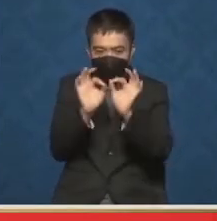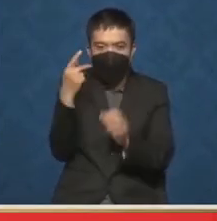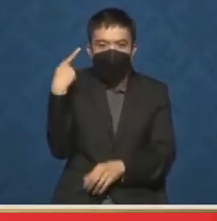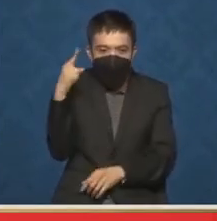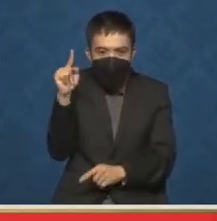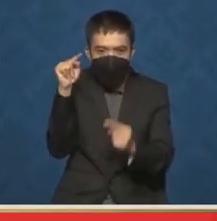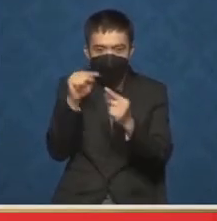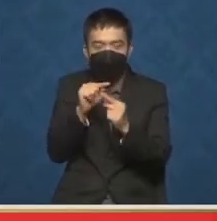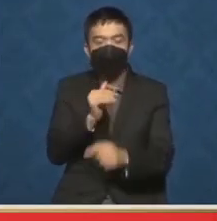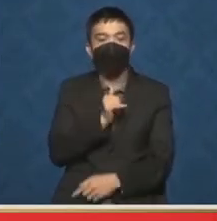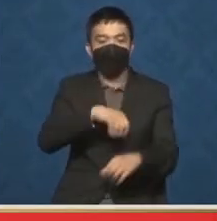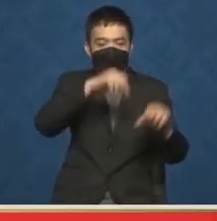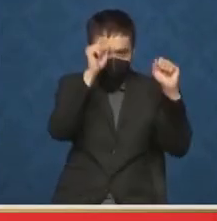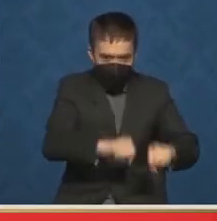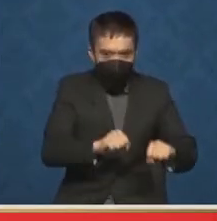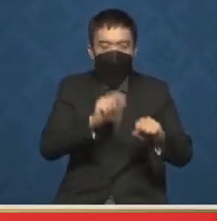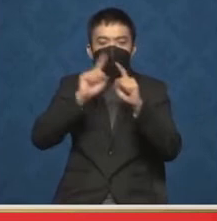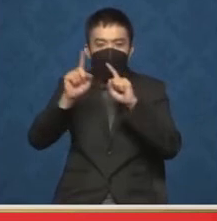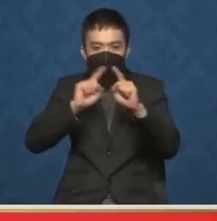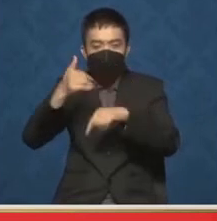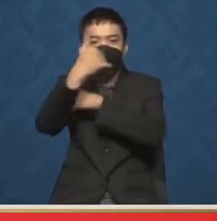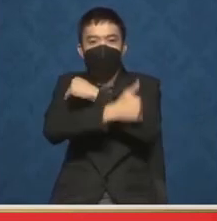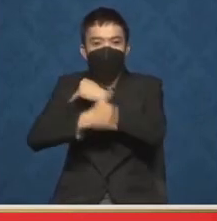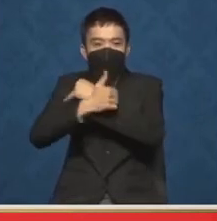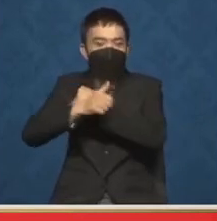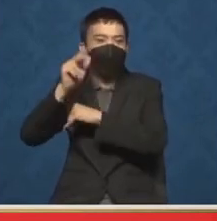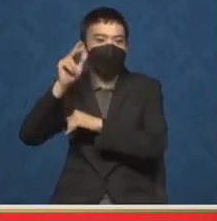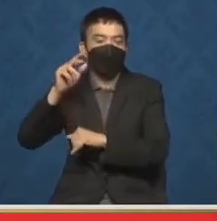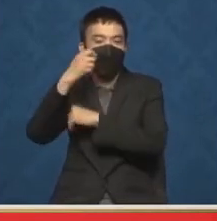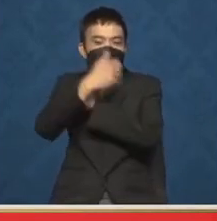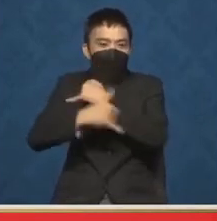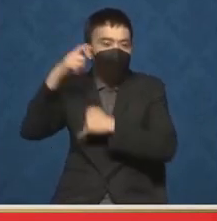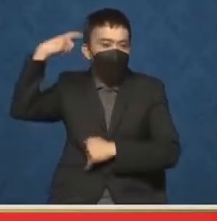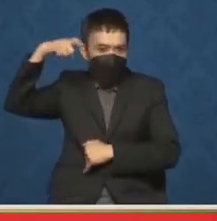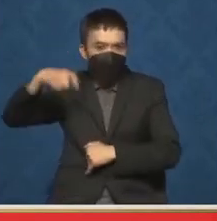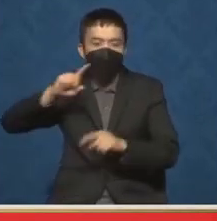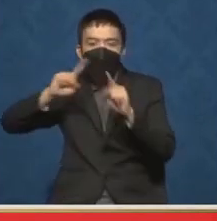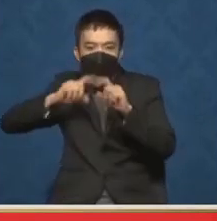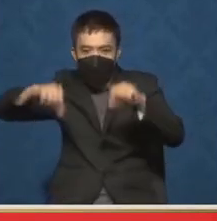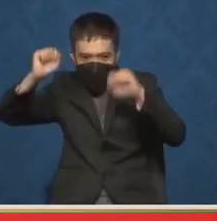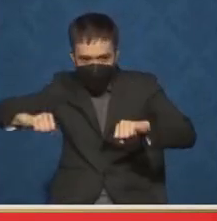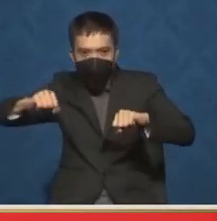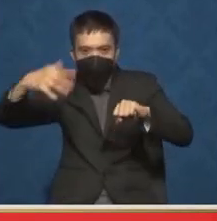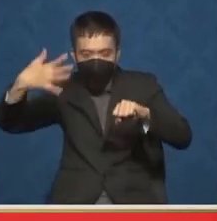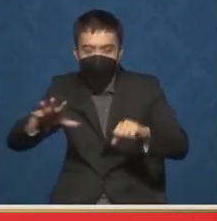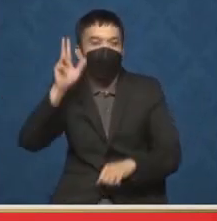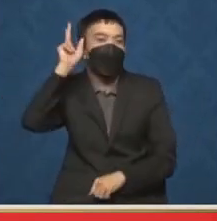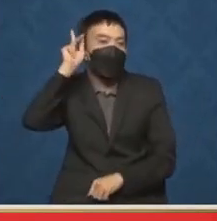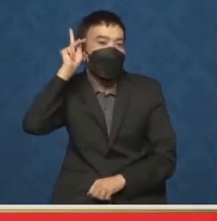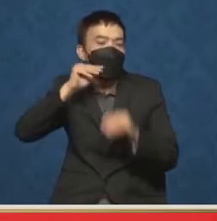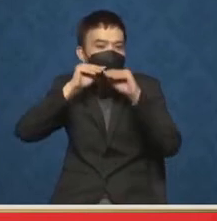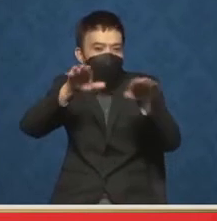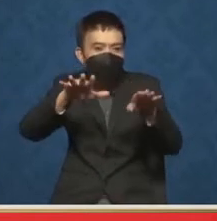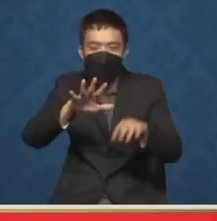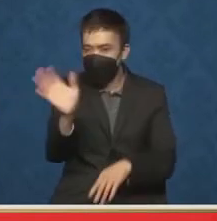การไปได้ตกลงหตัฝ่าย มณSHาเราจะไม่มขาวแตวาขาวที่ออกมาจากฝ่ายต่ข้าม teu Olivier investir